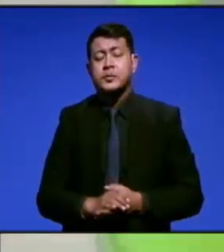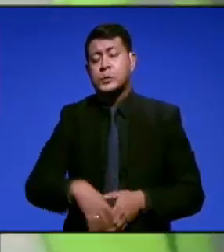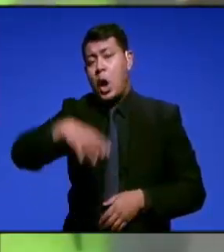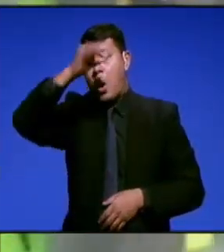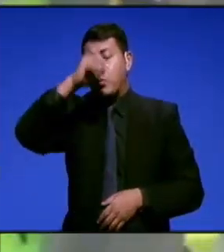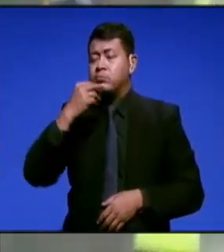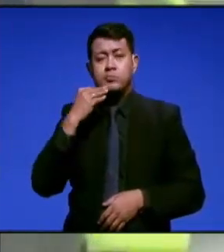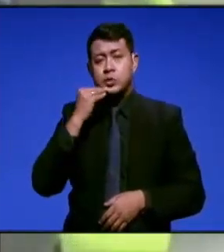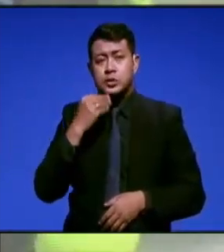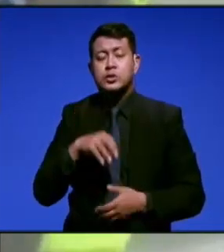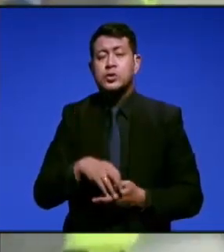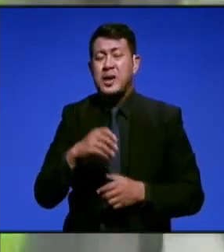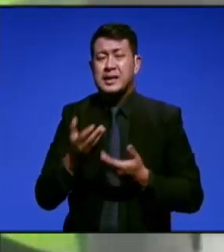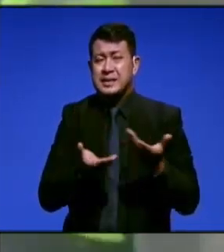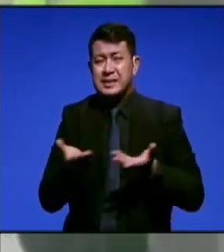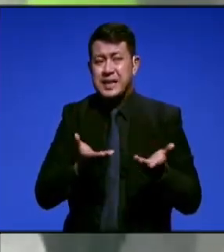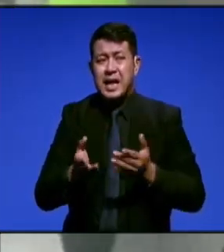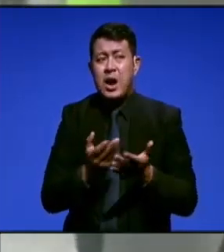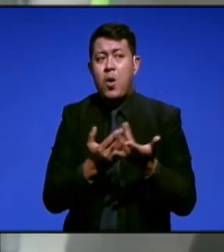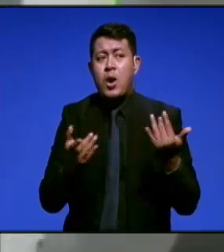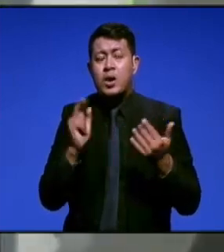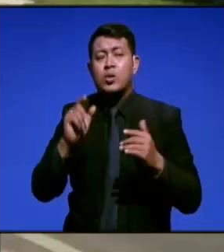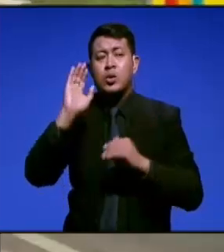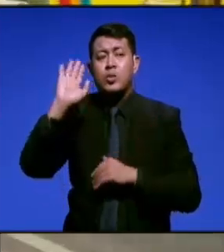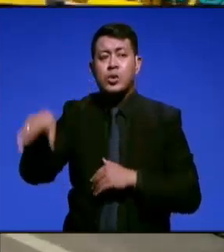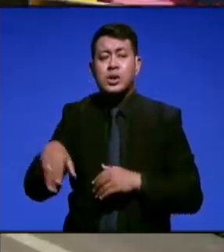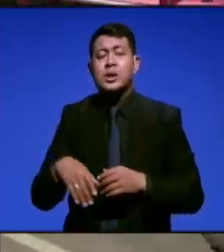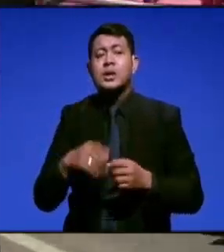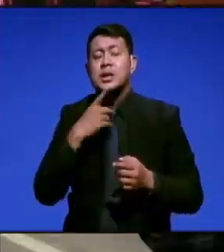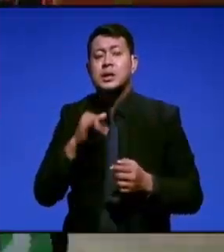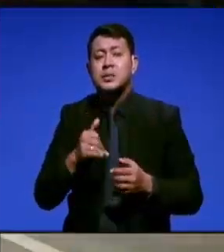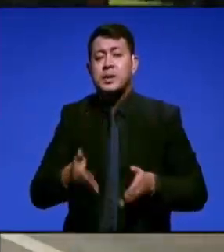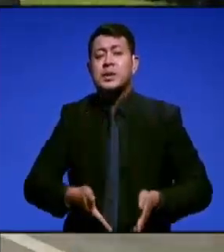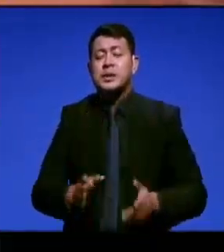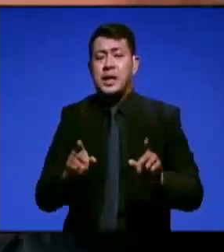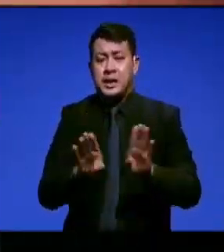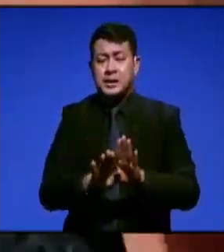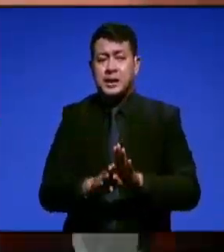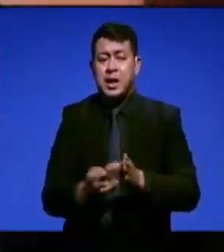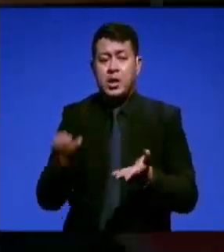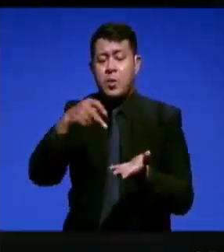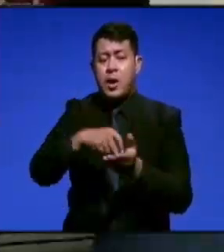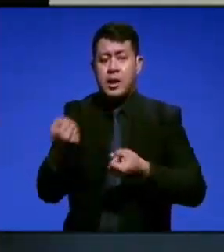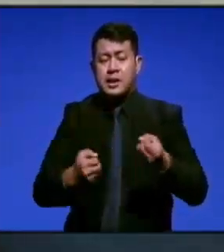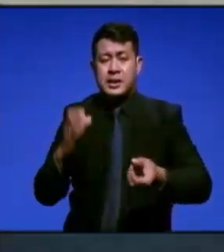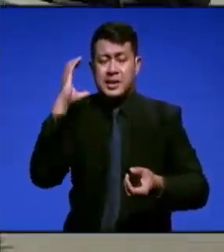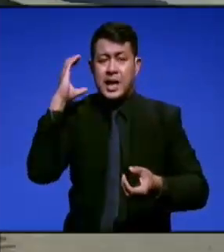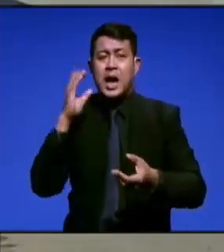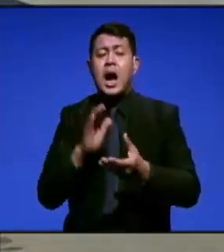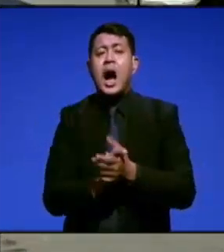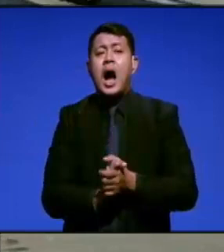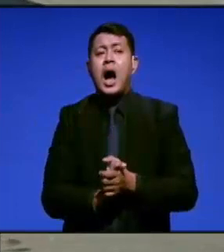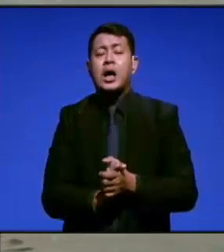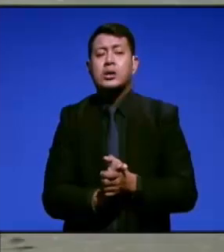Polisi pun mewaspadai sejumlah modus yang digunakan warga untuk mudik, seperti jalan tikus, menumpang truk, atau memakai jasa